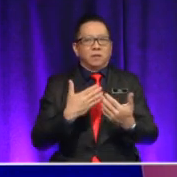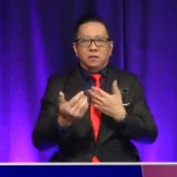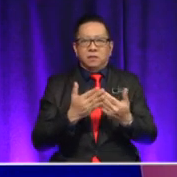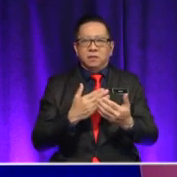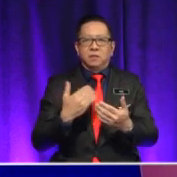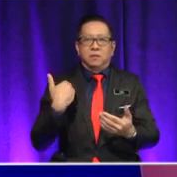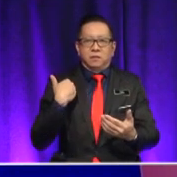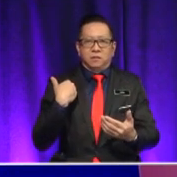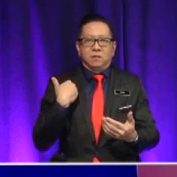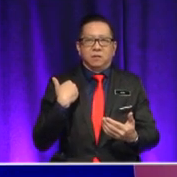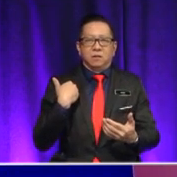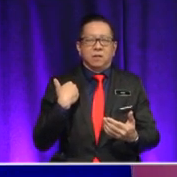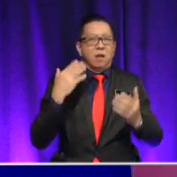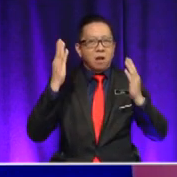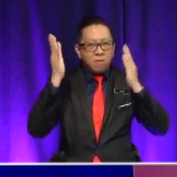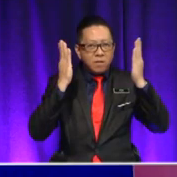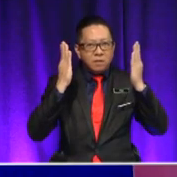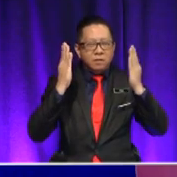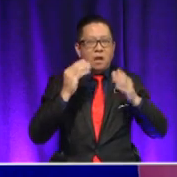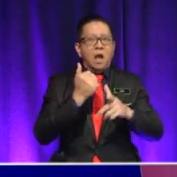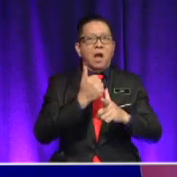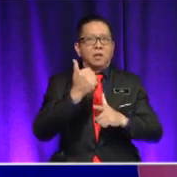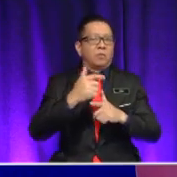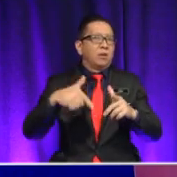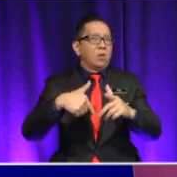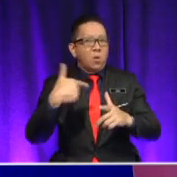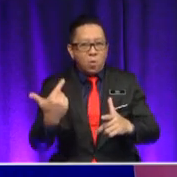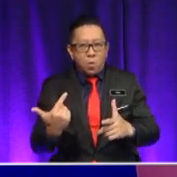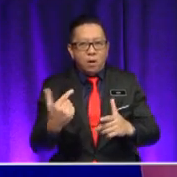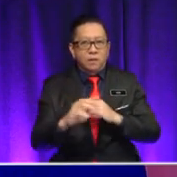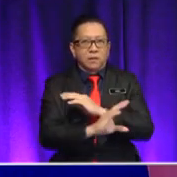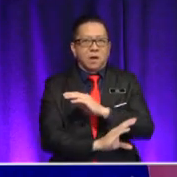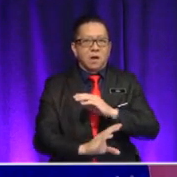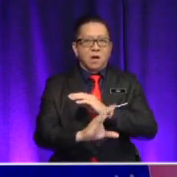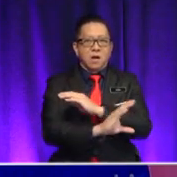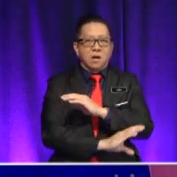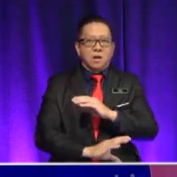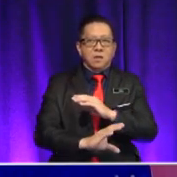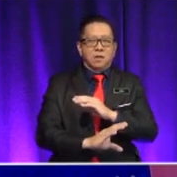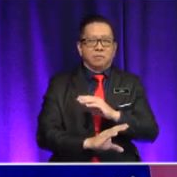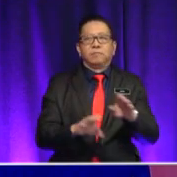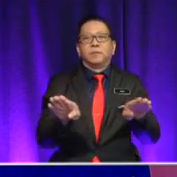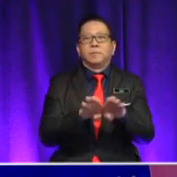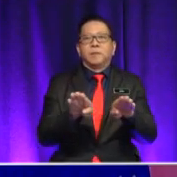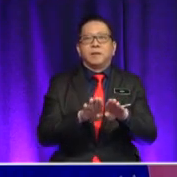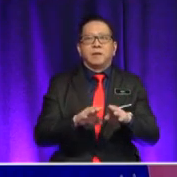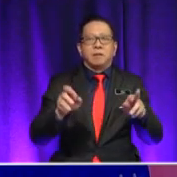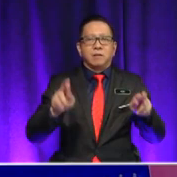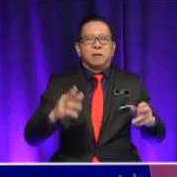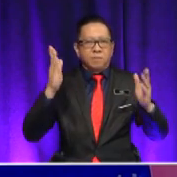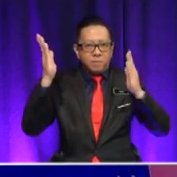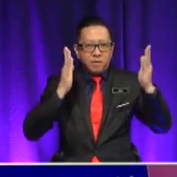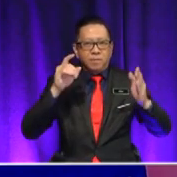ilmu pengetahuan ataupun belajar di luar negara. Apa saja yang berlaku sebagai rakyat Malaysia, kita mesti